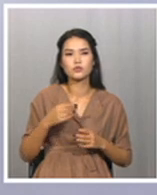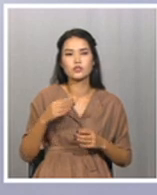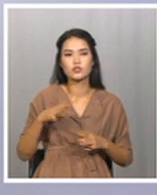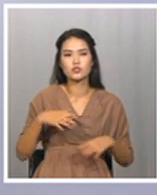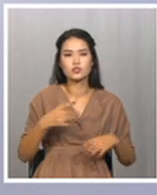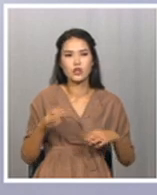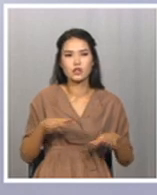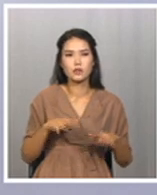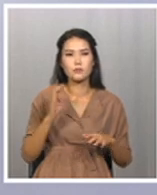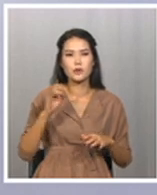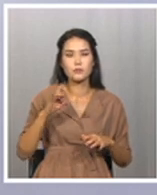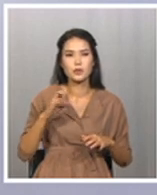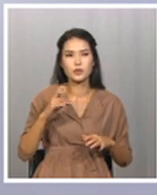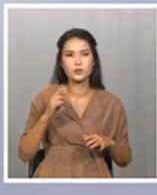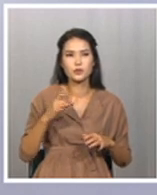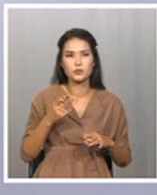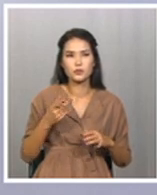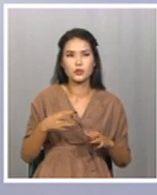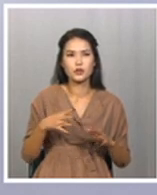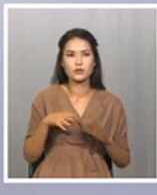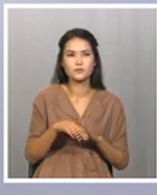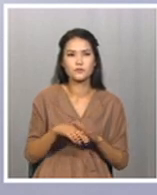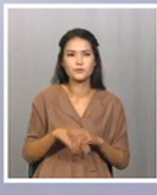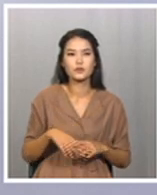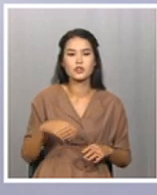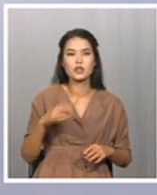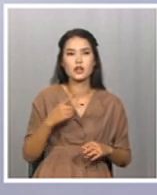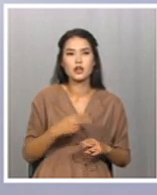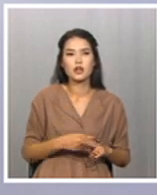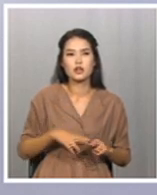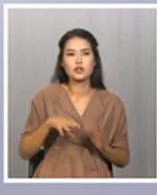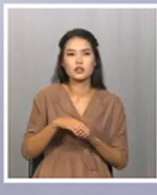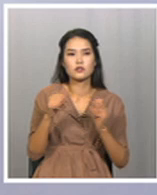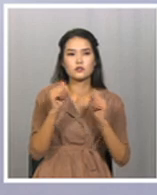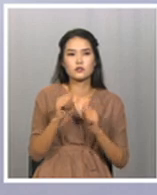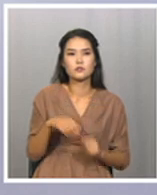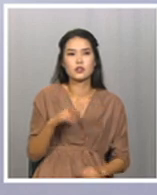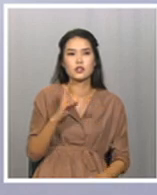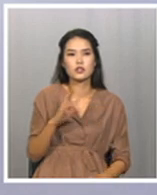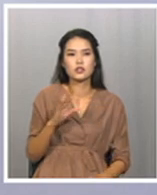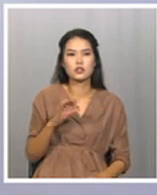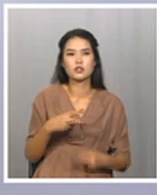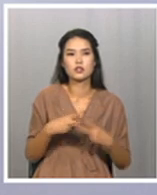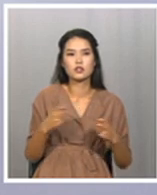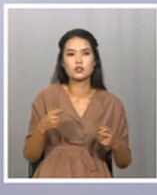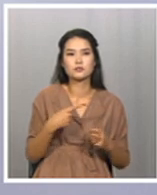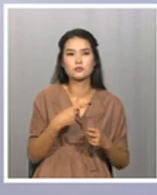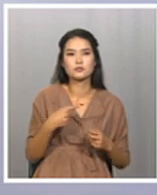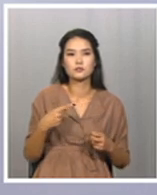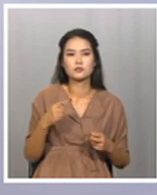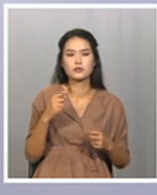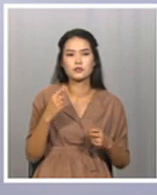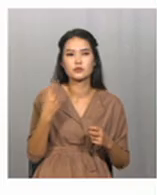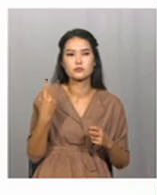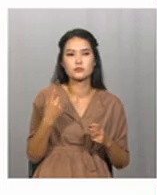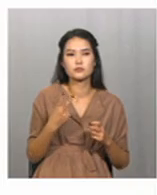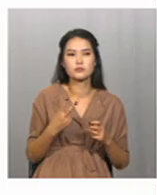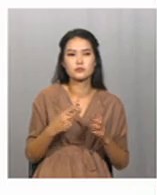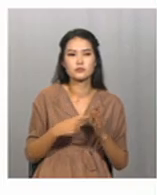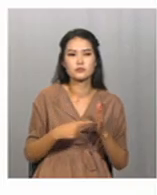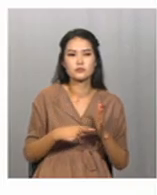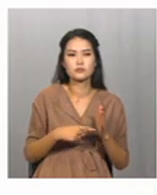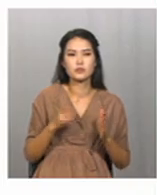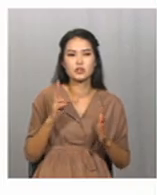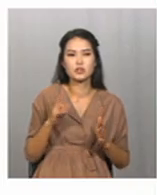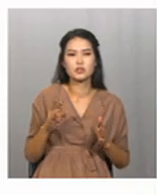иә? Демек, перпендикуляр шарт бойынша нормаль, яғни k нормальдің бұрыштық коэффициенті ол тең